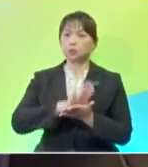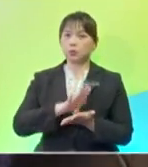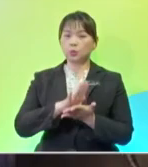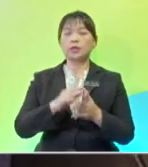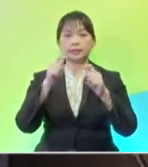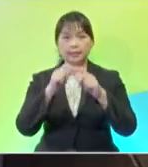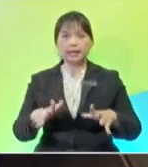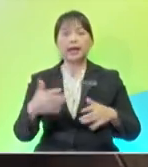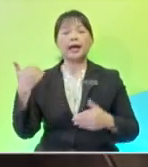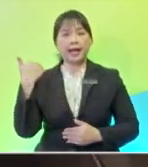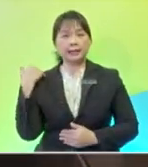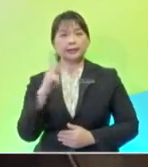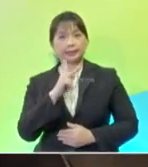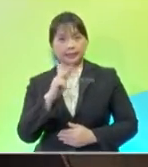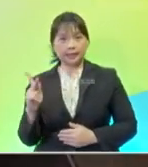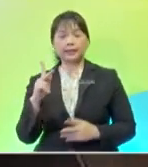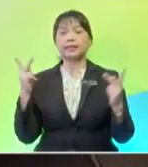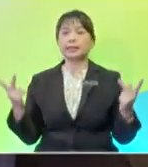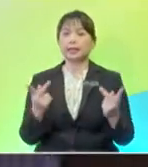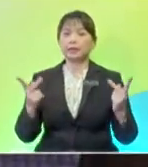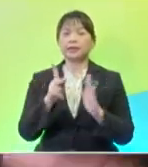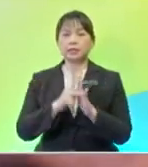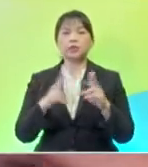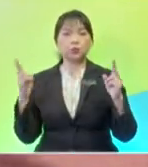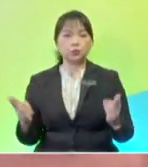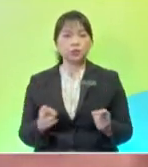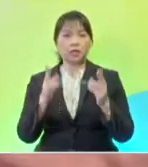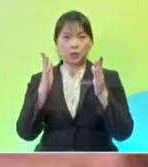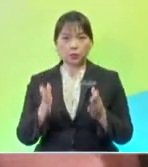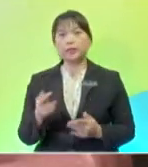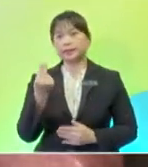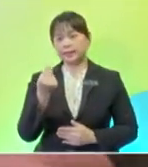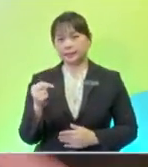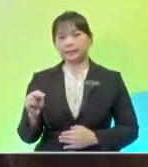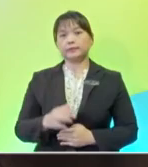kami Oke seterusnya